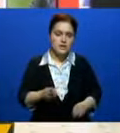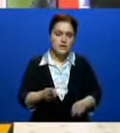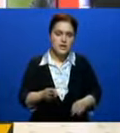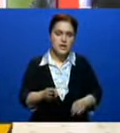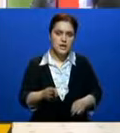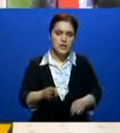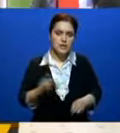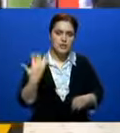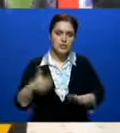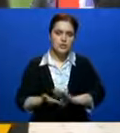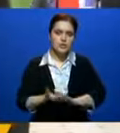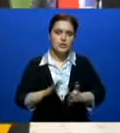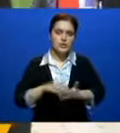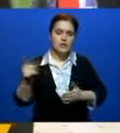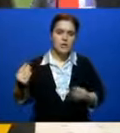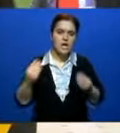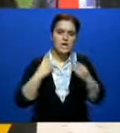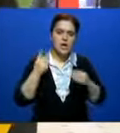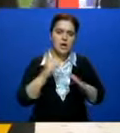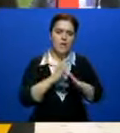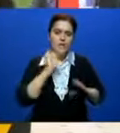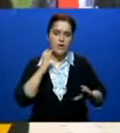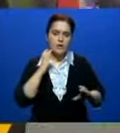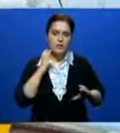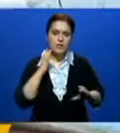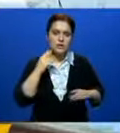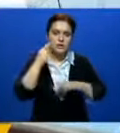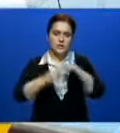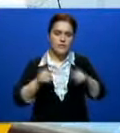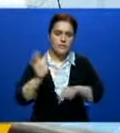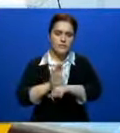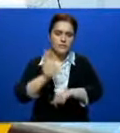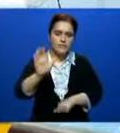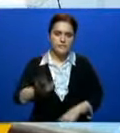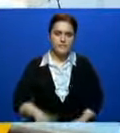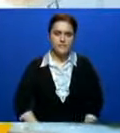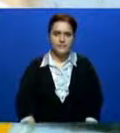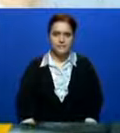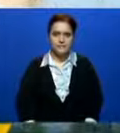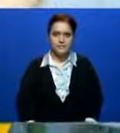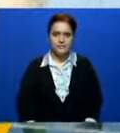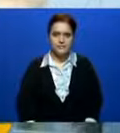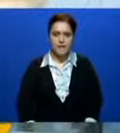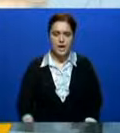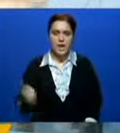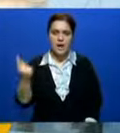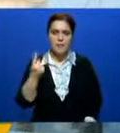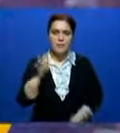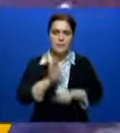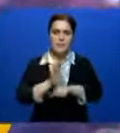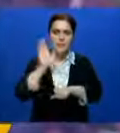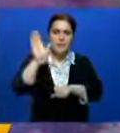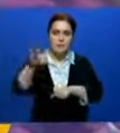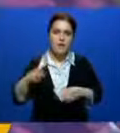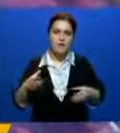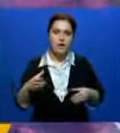договорились с ней, она нам предоставит вагон, мы вот через него собираемся отправлять. Накануне первую партию